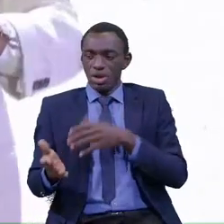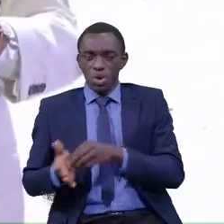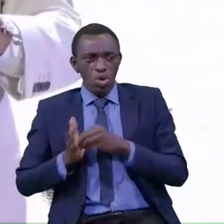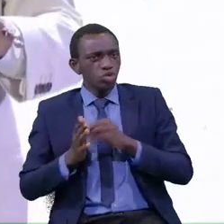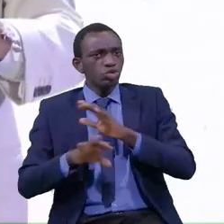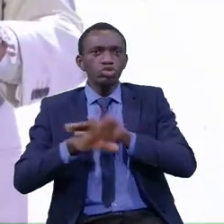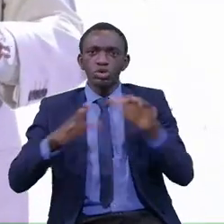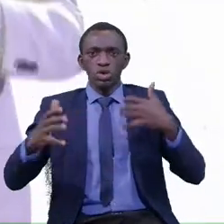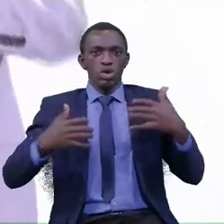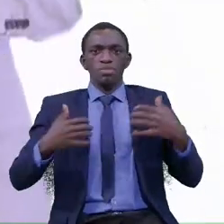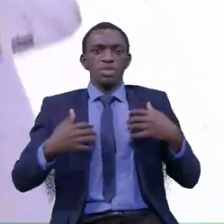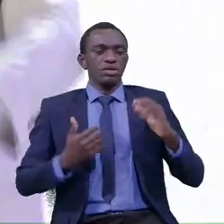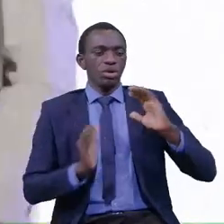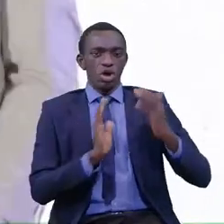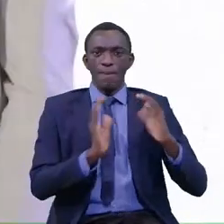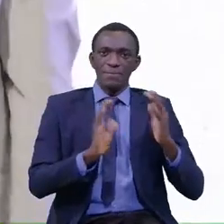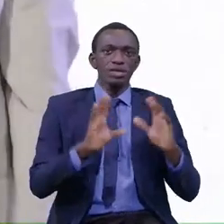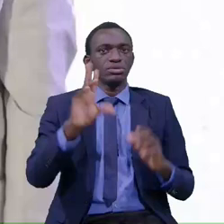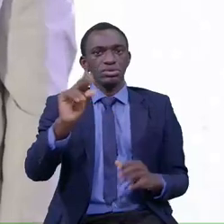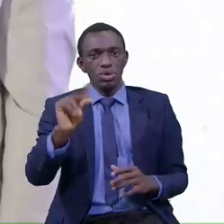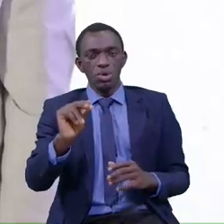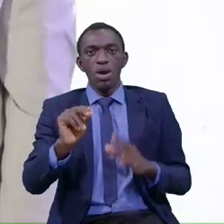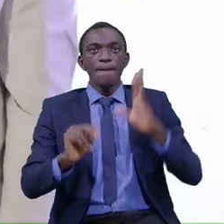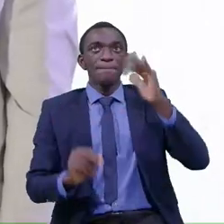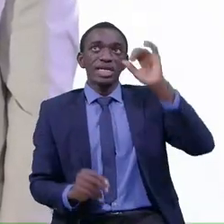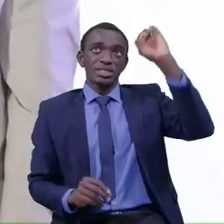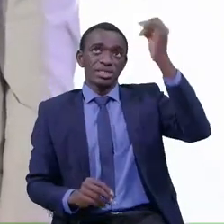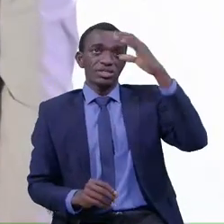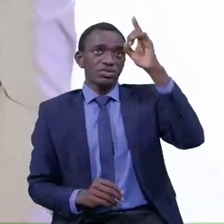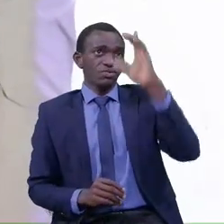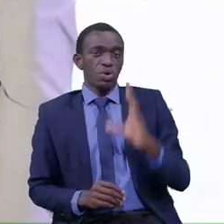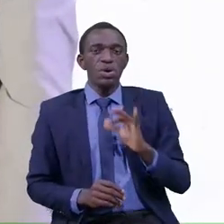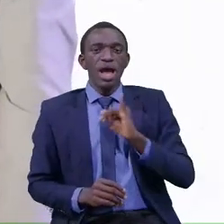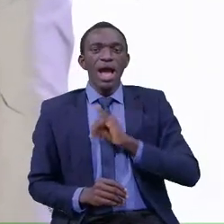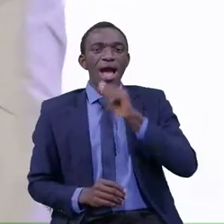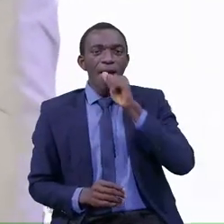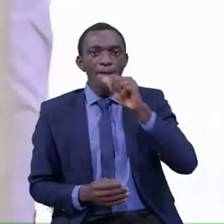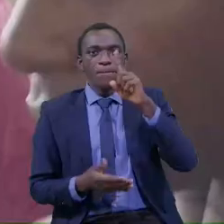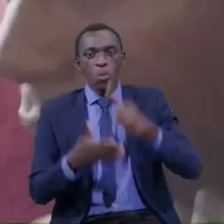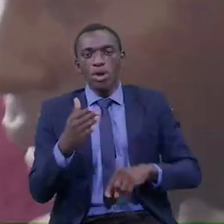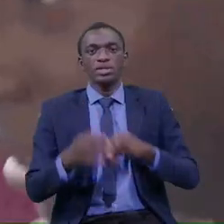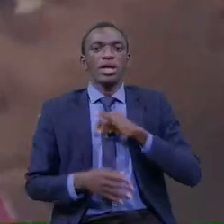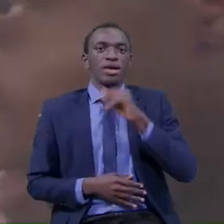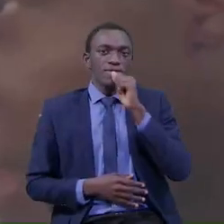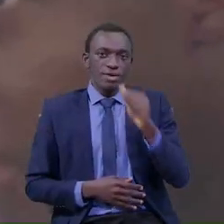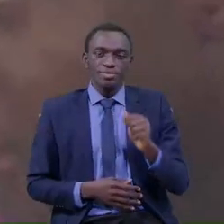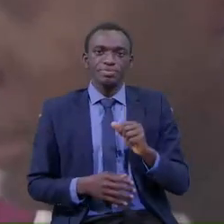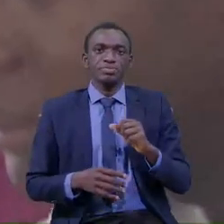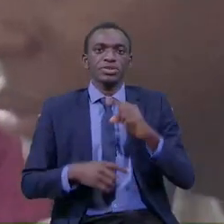te plains pas. Par la grâce de Dieu, je suis ce que je suis. Je suis ce que je